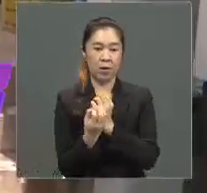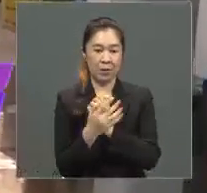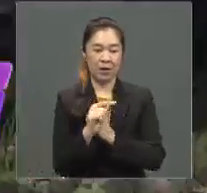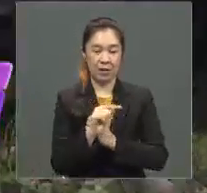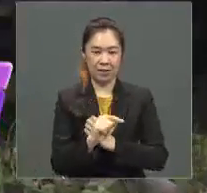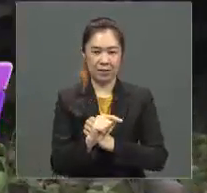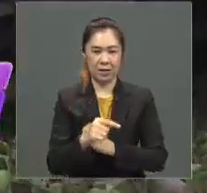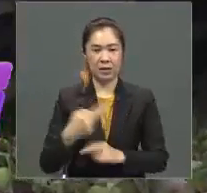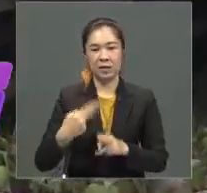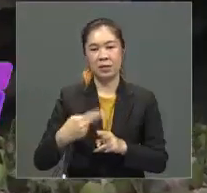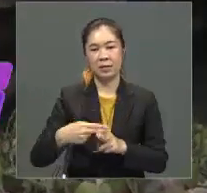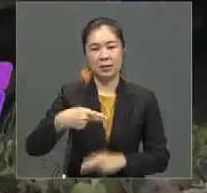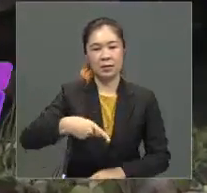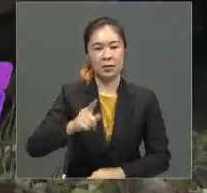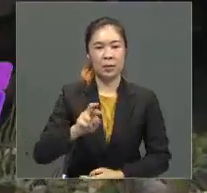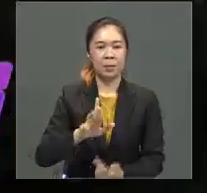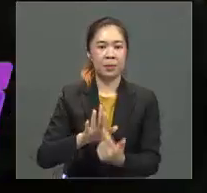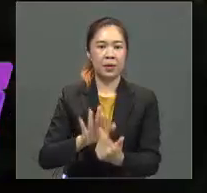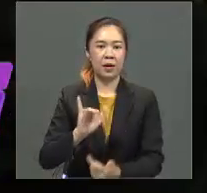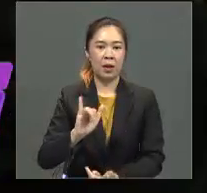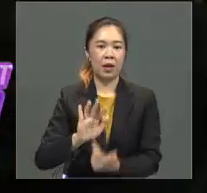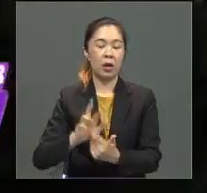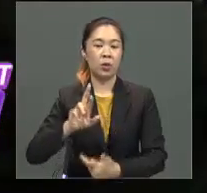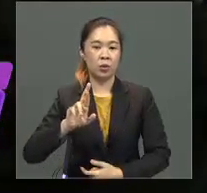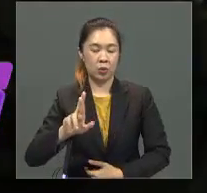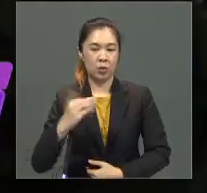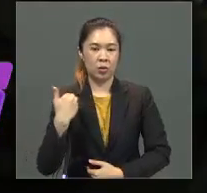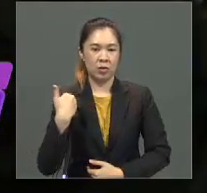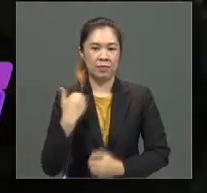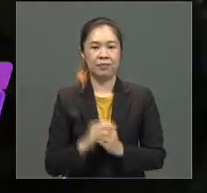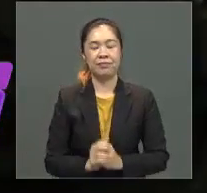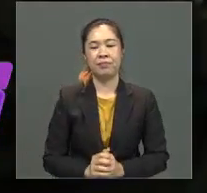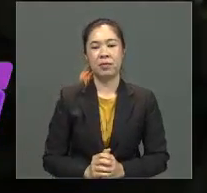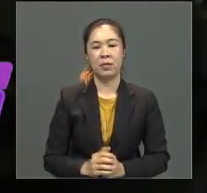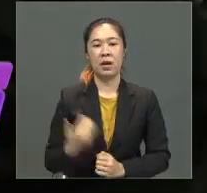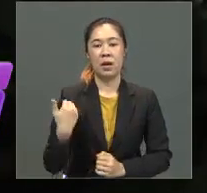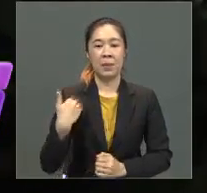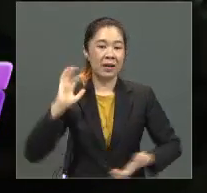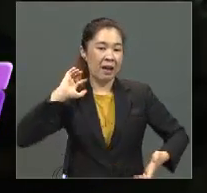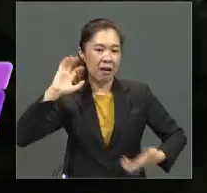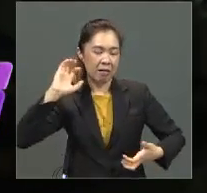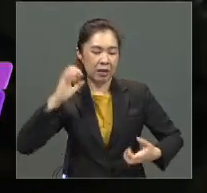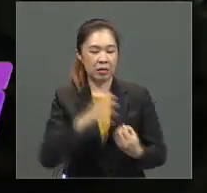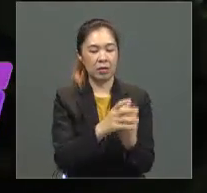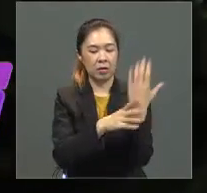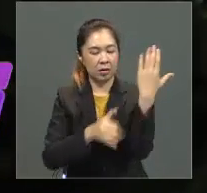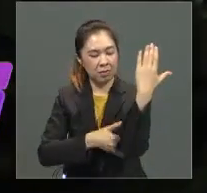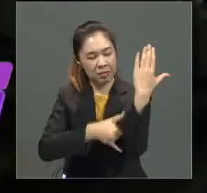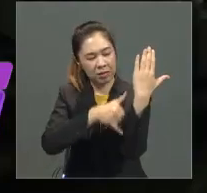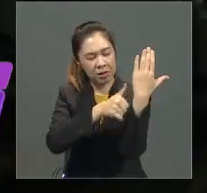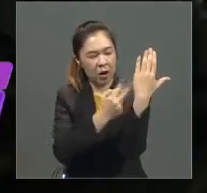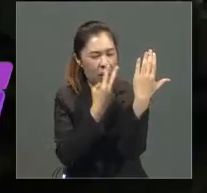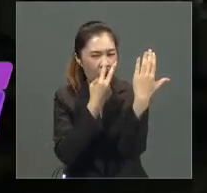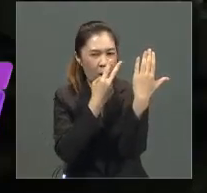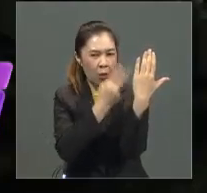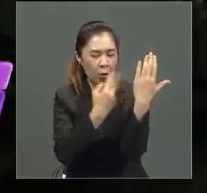คุณประยูนพิสุทธิ์ไพศาลบอกว่าลิงเนี่ยไม่สามารถแยกหรือว่าดูเนื้อมะพร้าวได้เพราะฉะนั้นไม่ตอบสนองกับอุตสาห